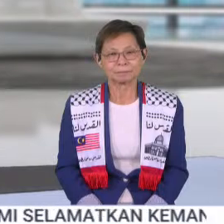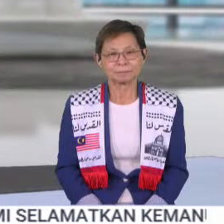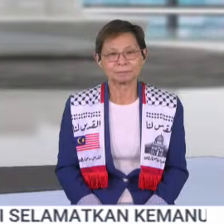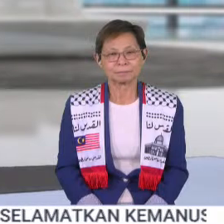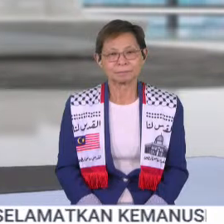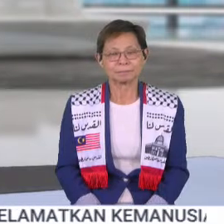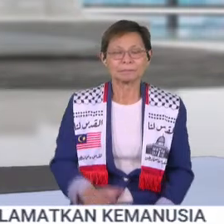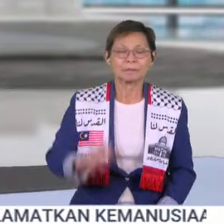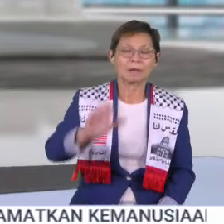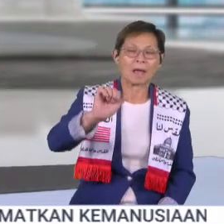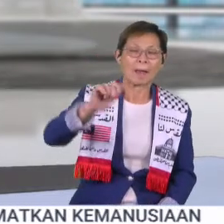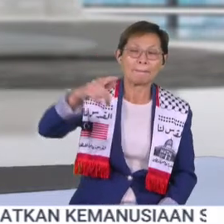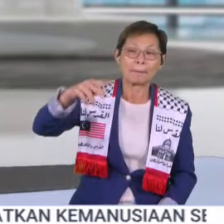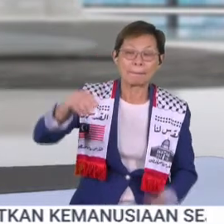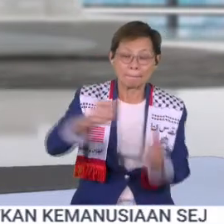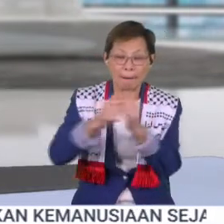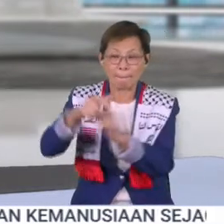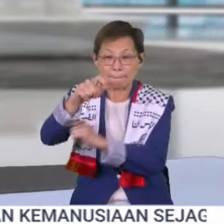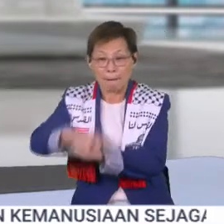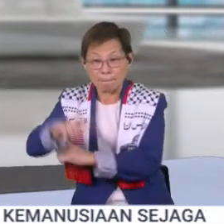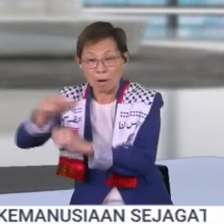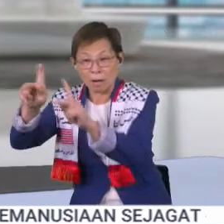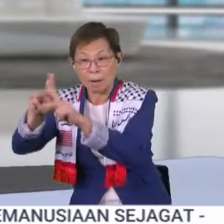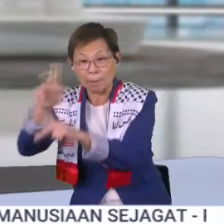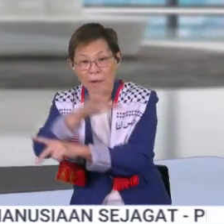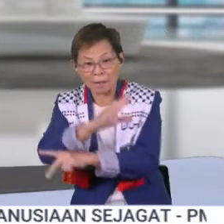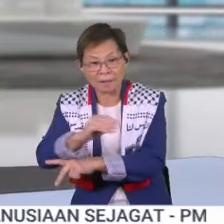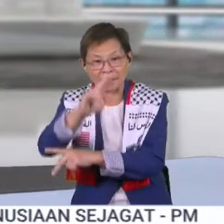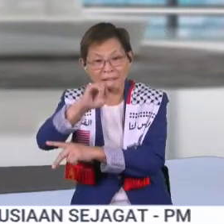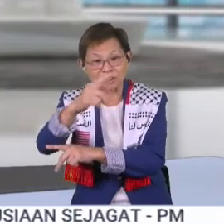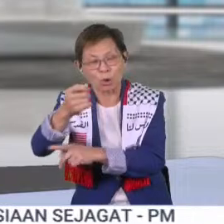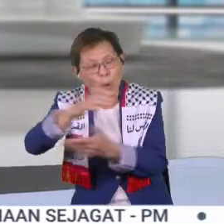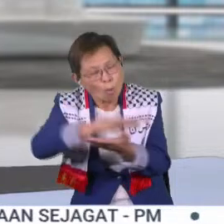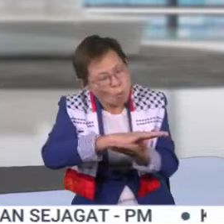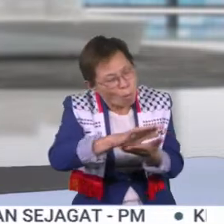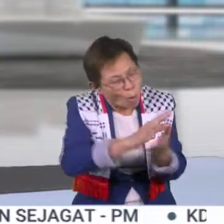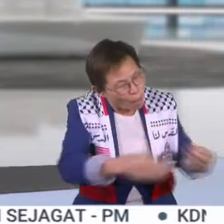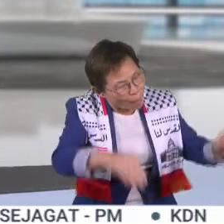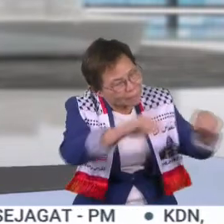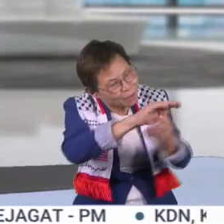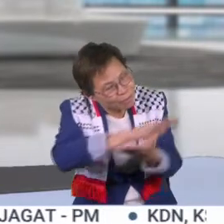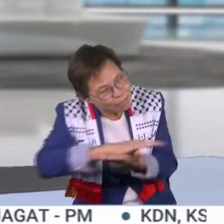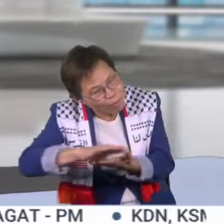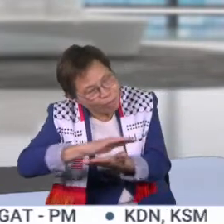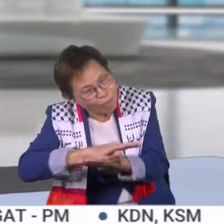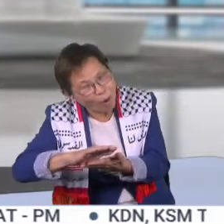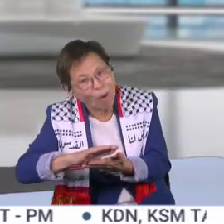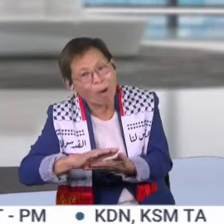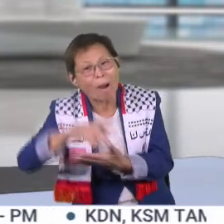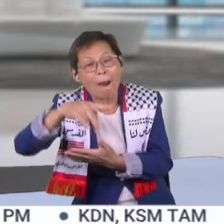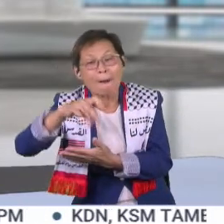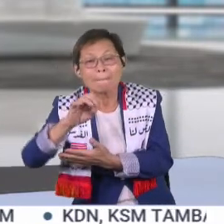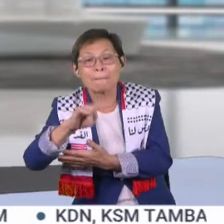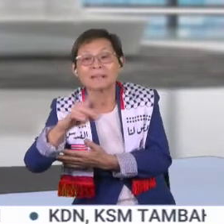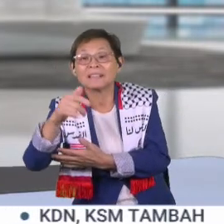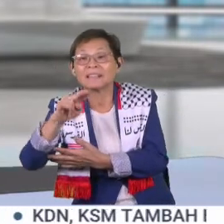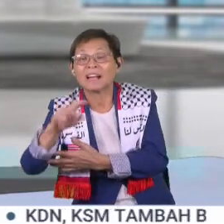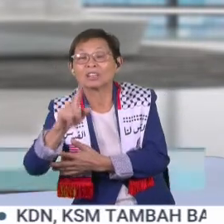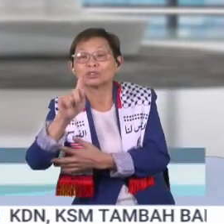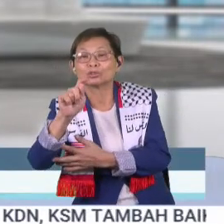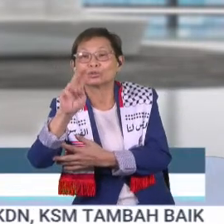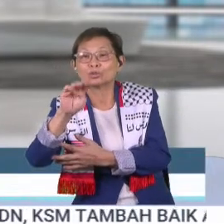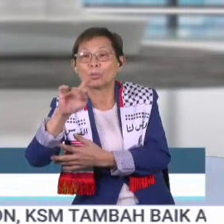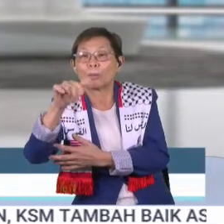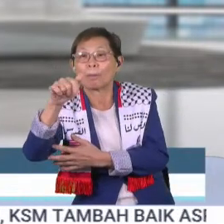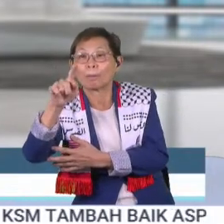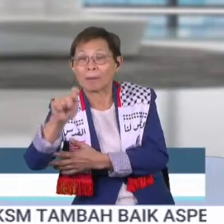Angkatan Pertahanan Awam APM bersama penduduk kampung dan badan bukan kerajaan membersihkan Masjid As-Solihin Mukim Bedang Pak Yong Tumpat Kelantan